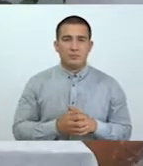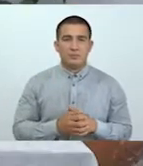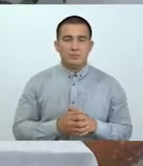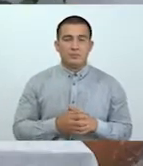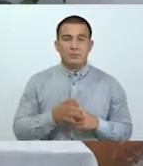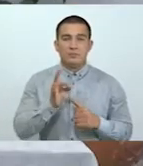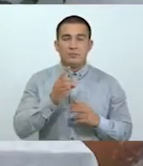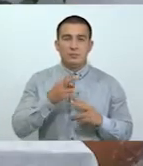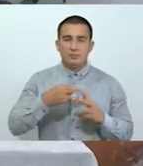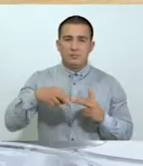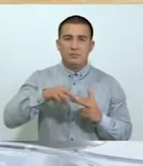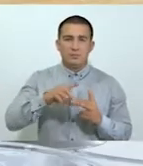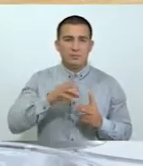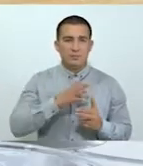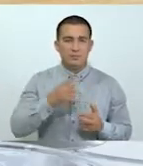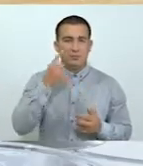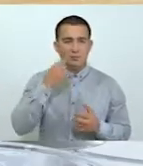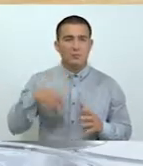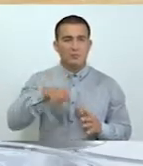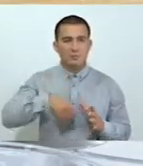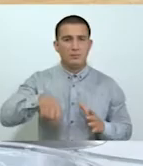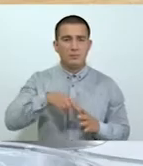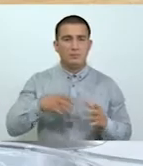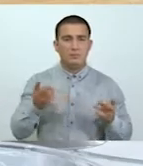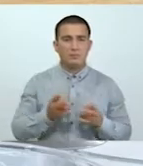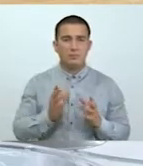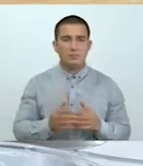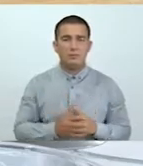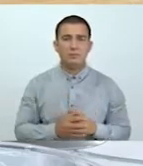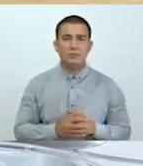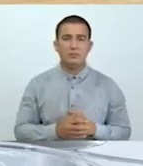bir xil massa bo'lguncha aralashtirib olamiz.